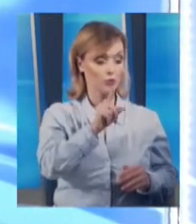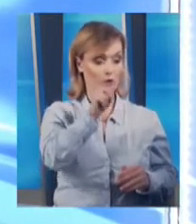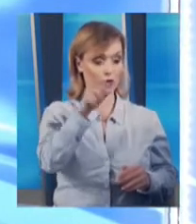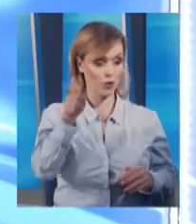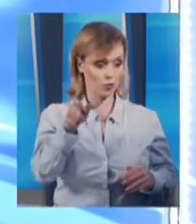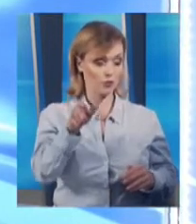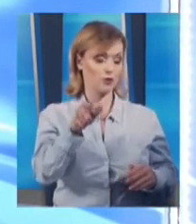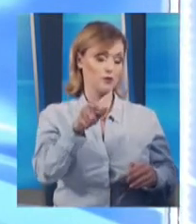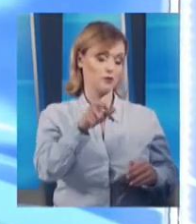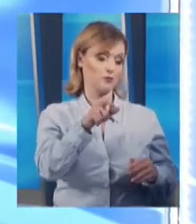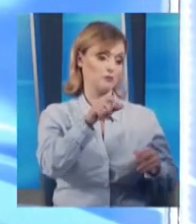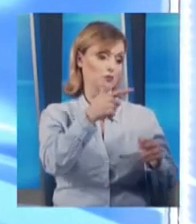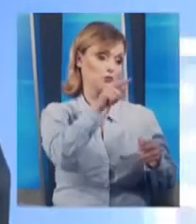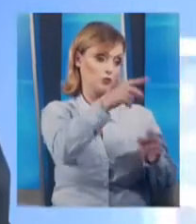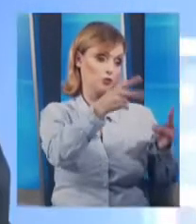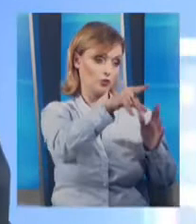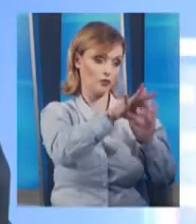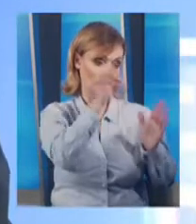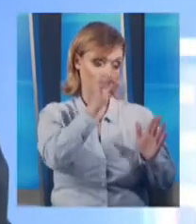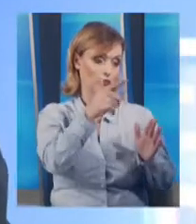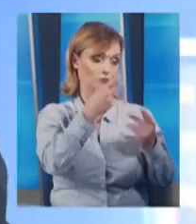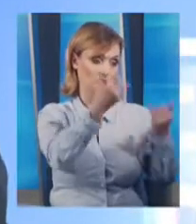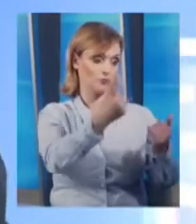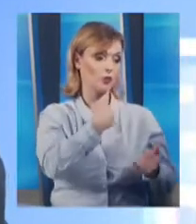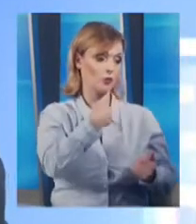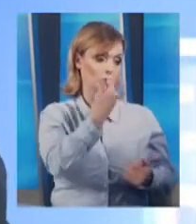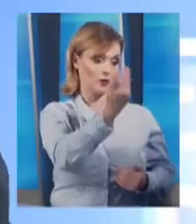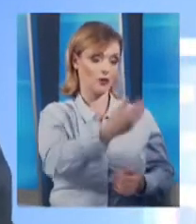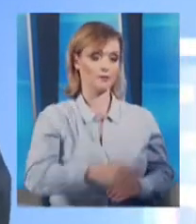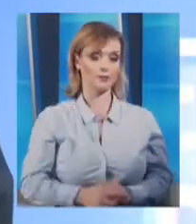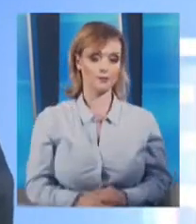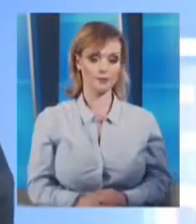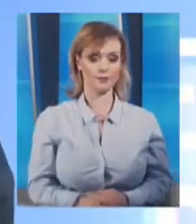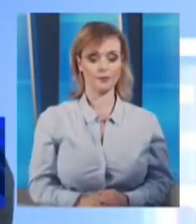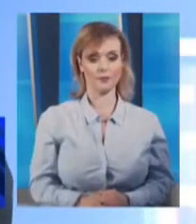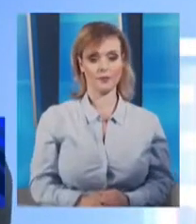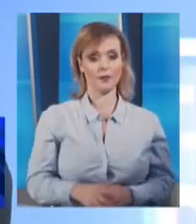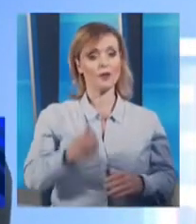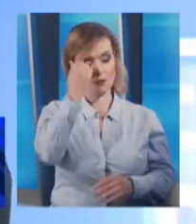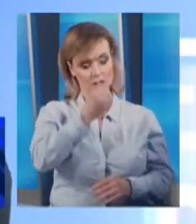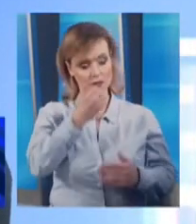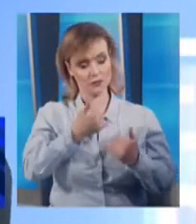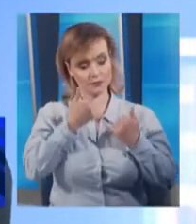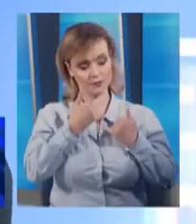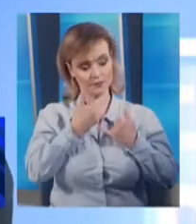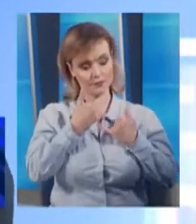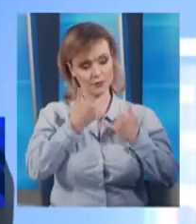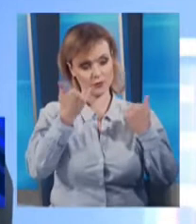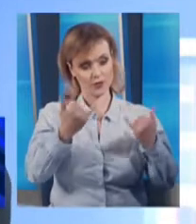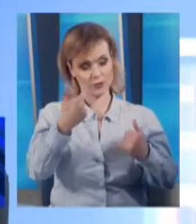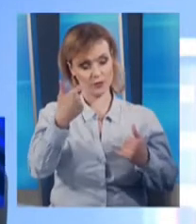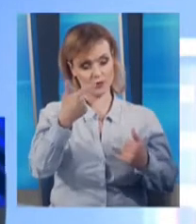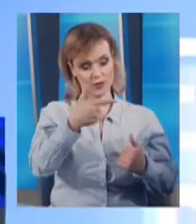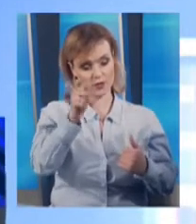să-și dea votul pentru domnia sa. Un minut. Mersi. Stimați alegători, ceea ce am să vă